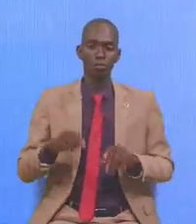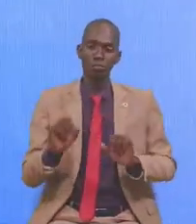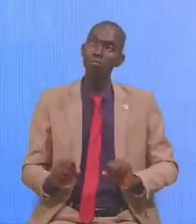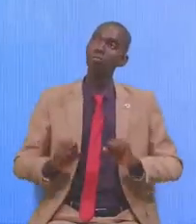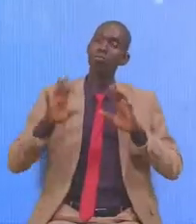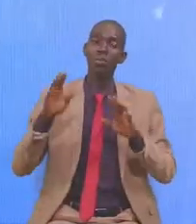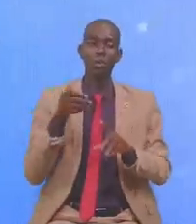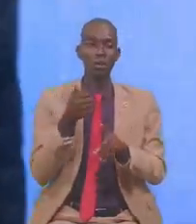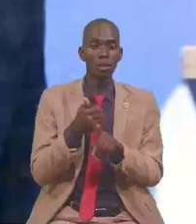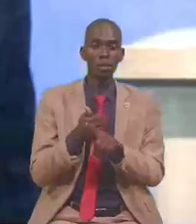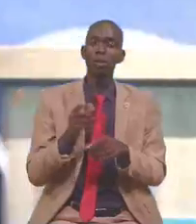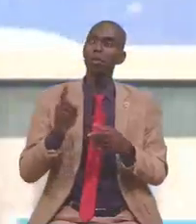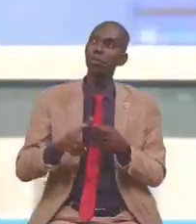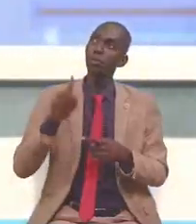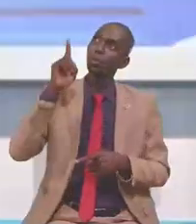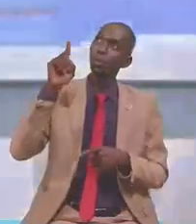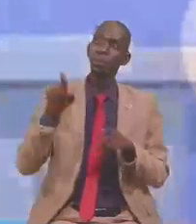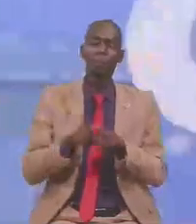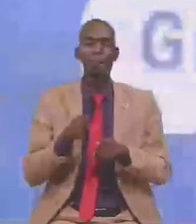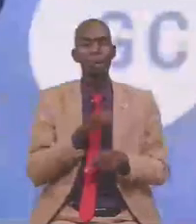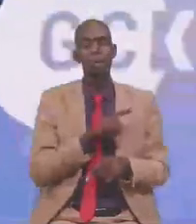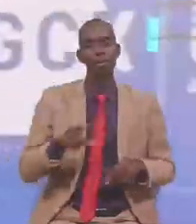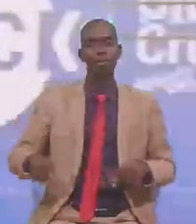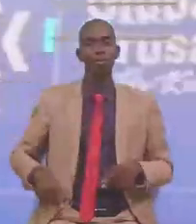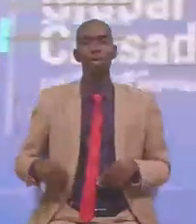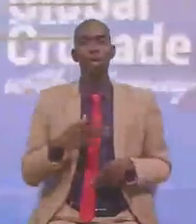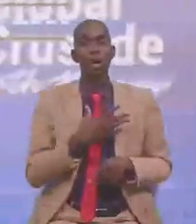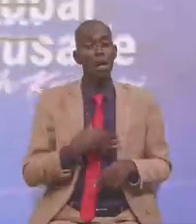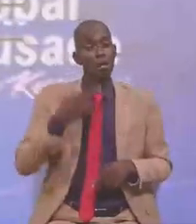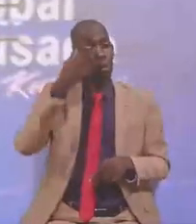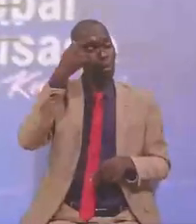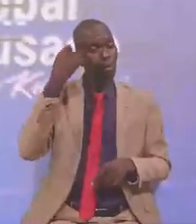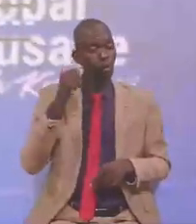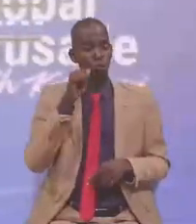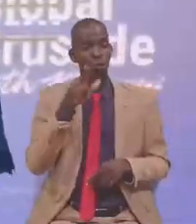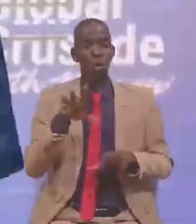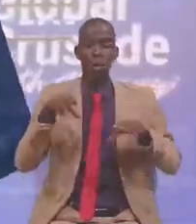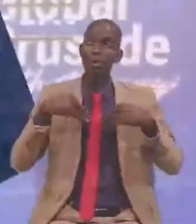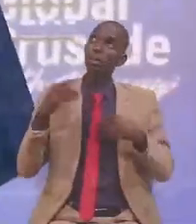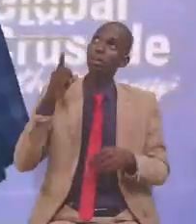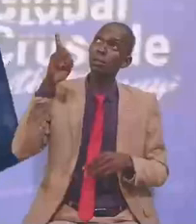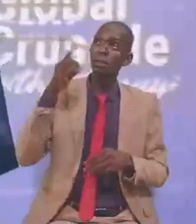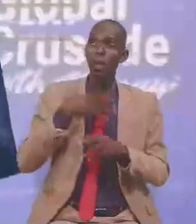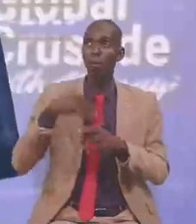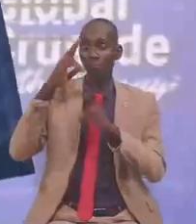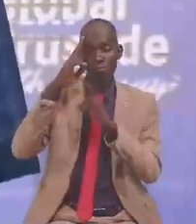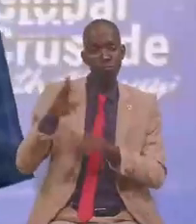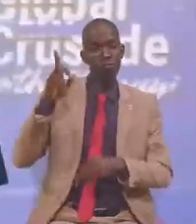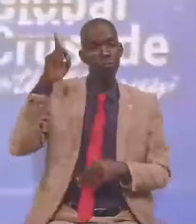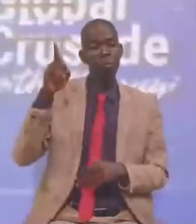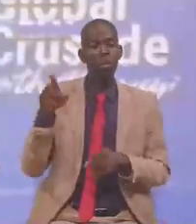a soumis sa vie au Seigneur, et parce qu'elle l'a accepté, parce qu'elle l'a possédé comme